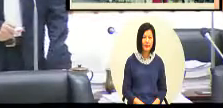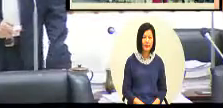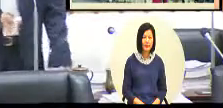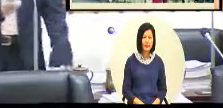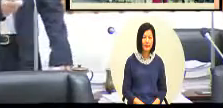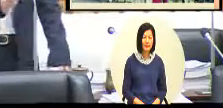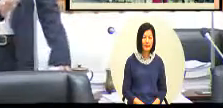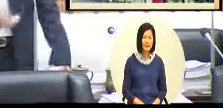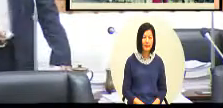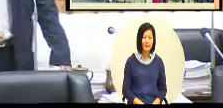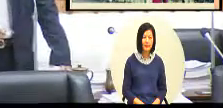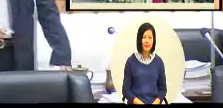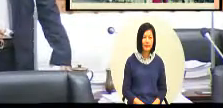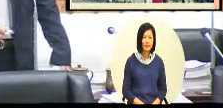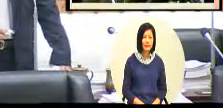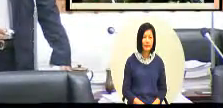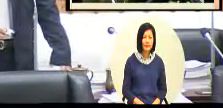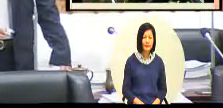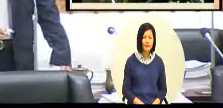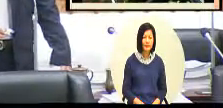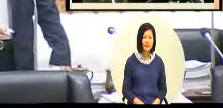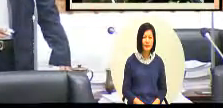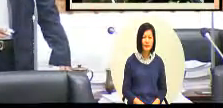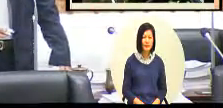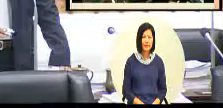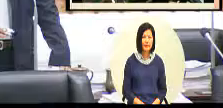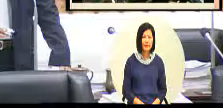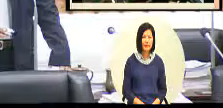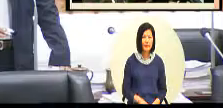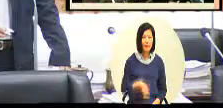说天长地久， 这个就是我们黄埔新村的